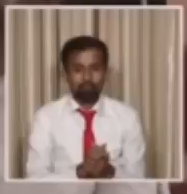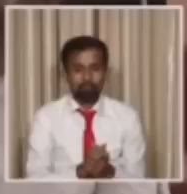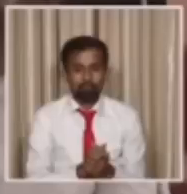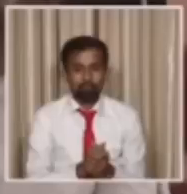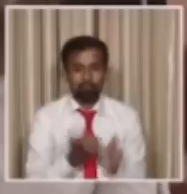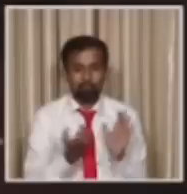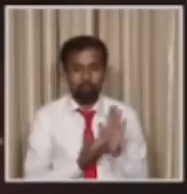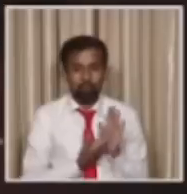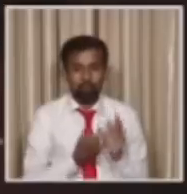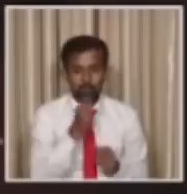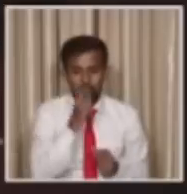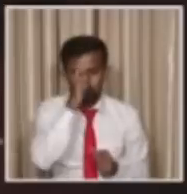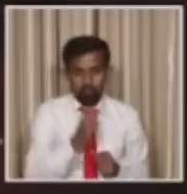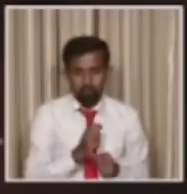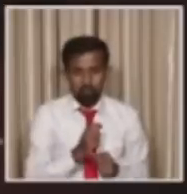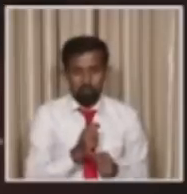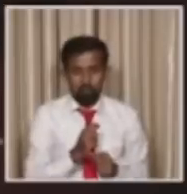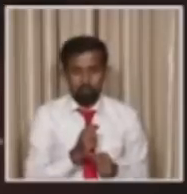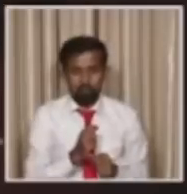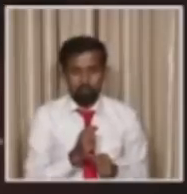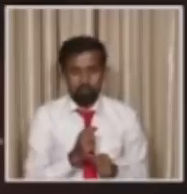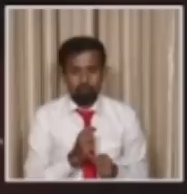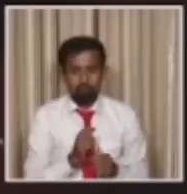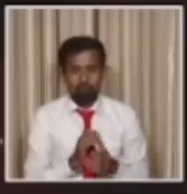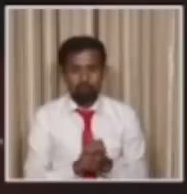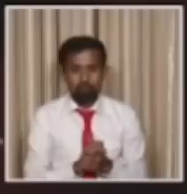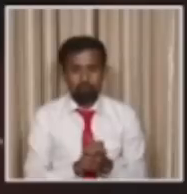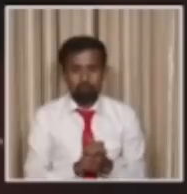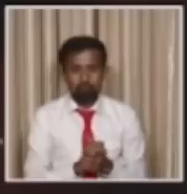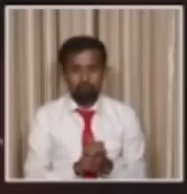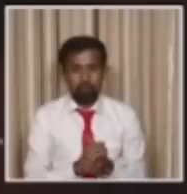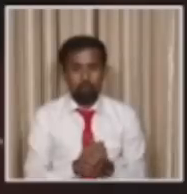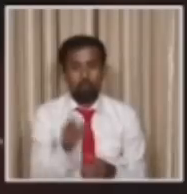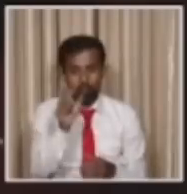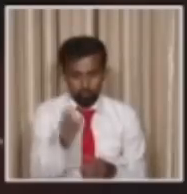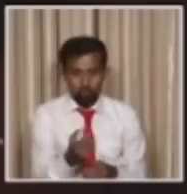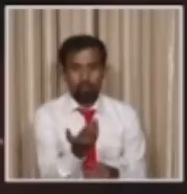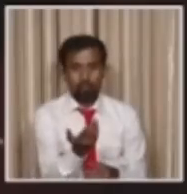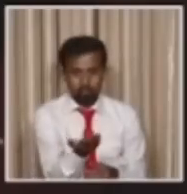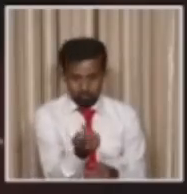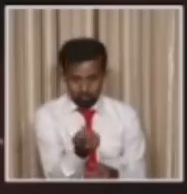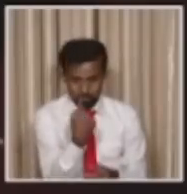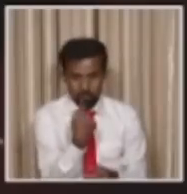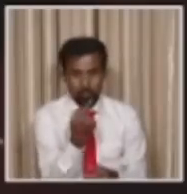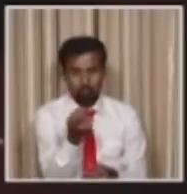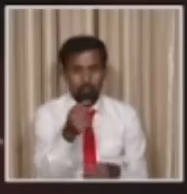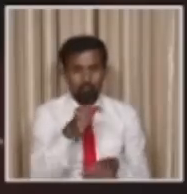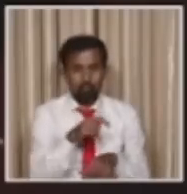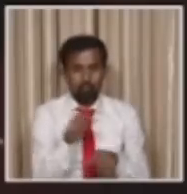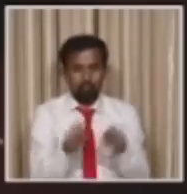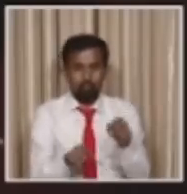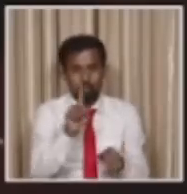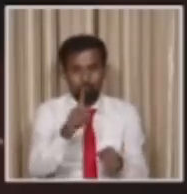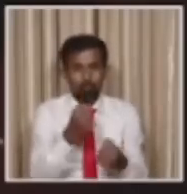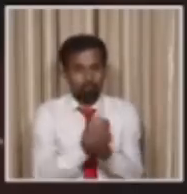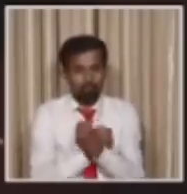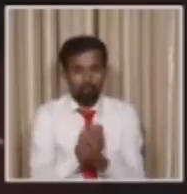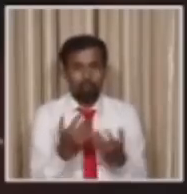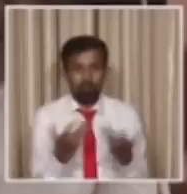රංජි මල්ලුවාට මත්තුමා 20ක් අත්අඩංගුවට ගත්තා. නෑ නෑ ඔබතුමා කියන්න ඔබතුමා කාලේ එක්කෙනෙක්වත් ගත්තේ නෑ මං